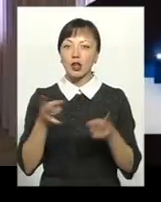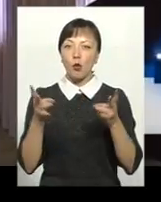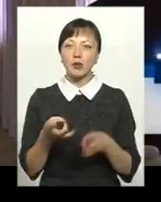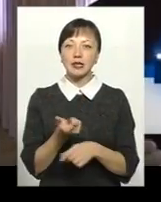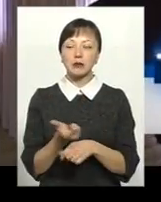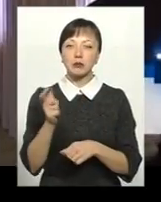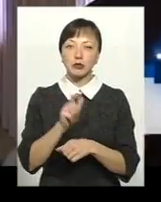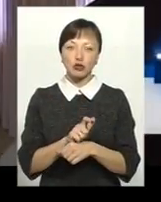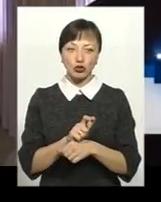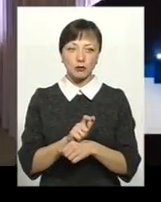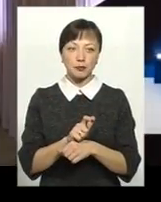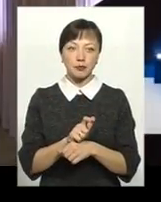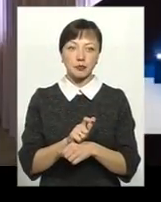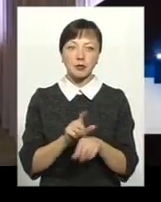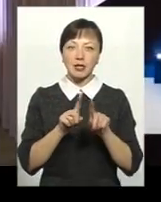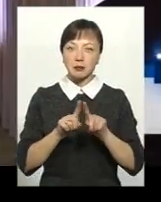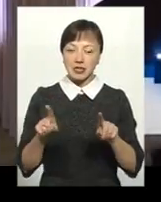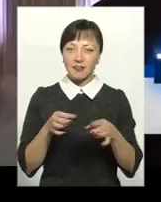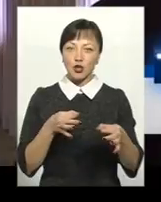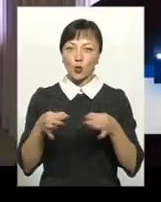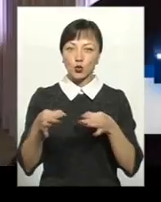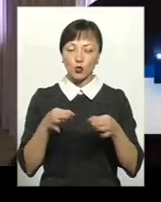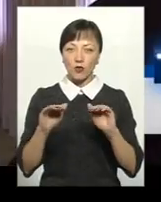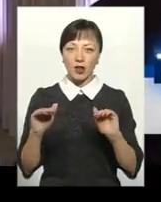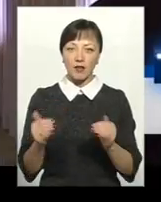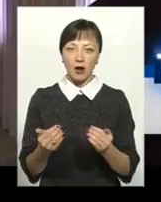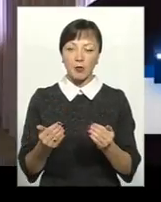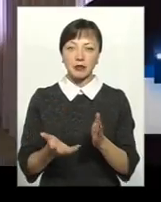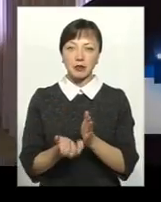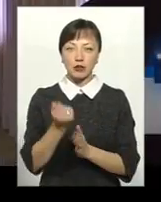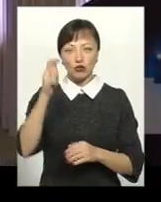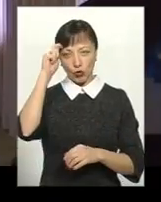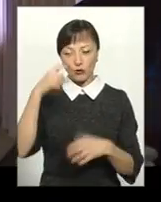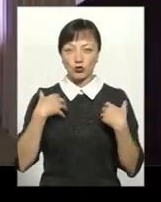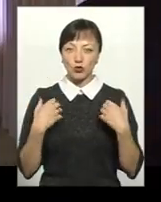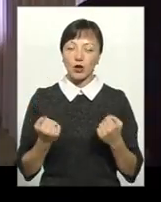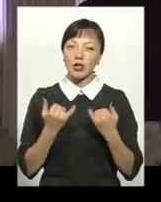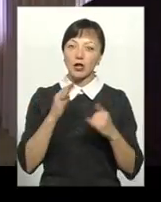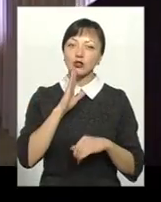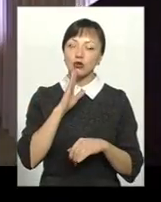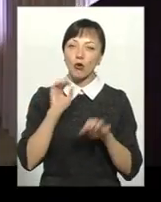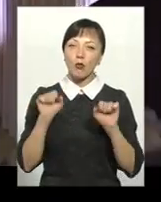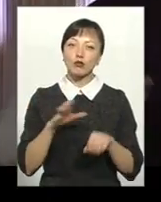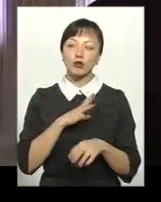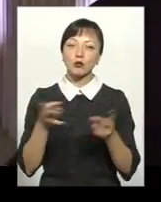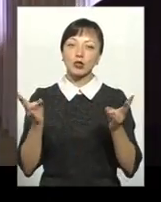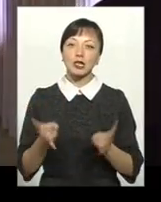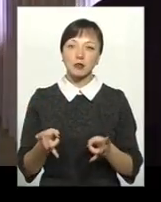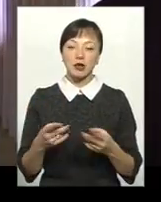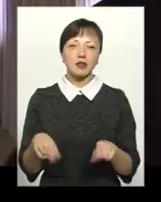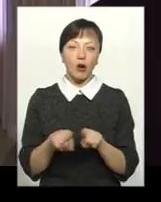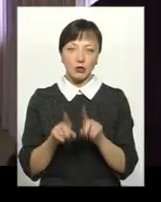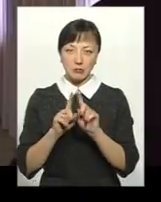більше специфічне консультування в рамках підтримки чоловічого здоров'я, то для жінок може бути потрібна